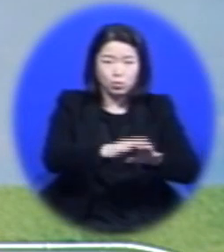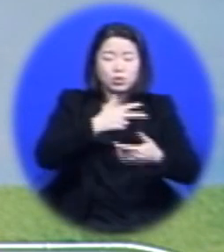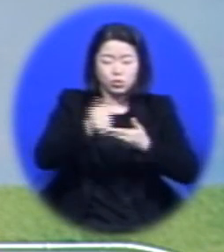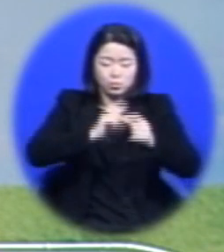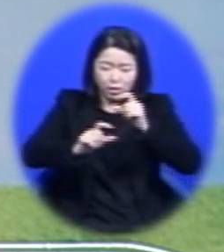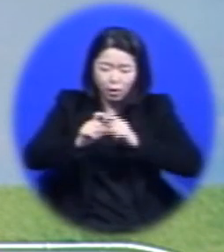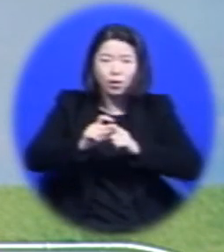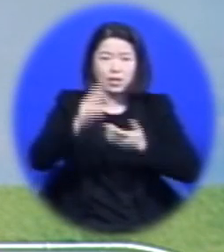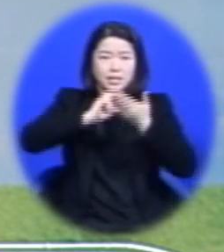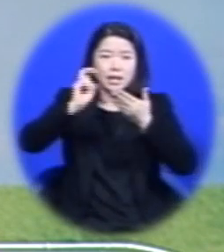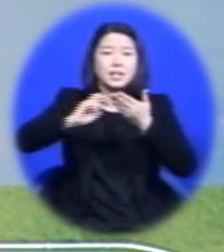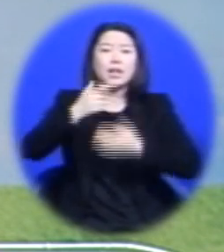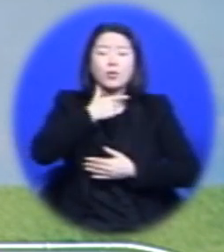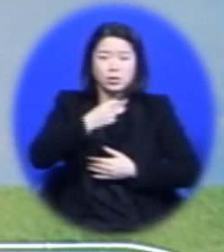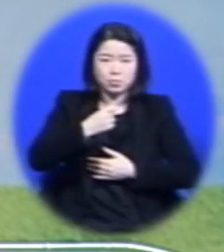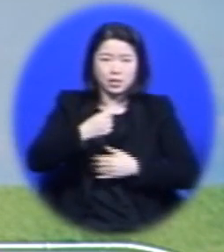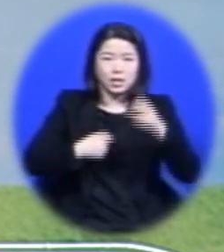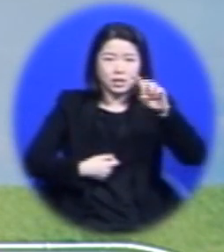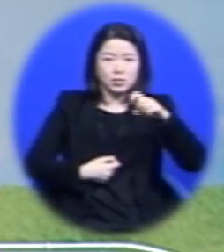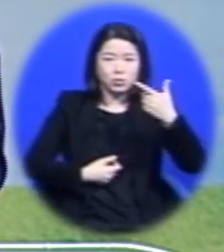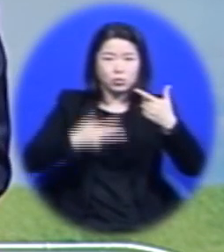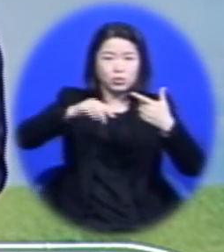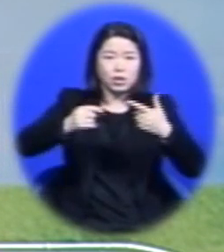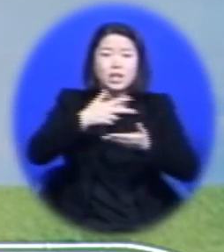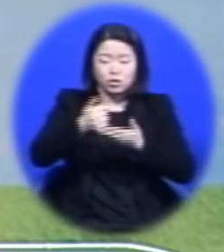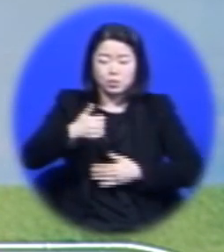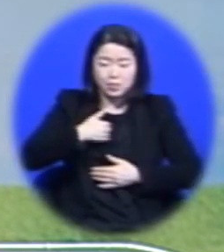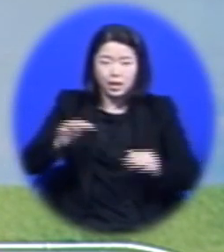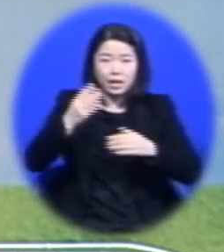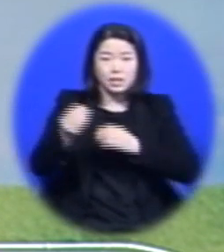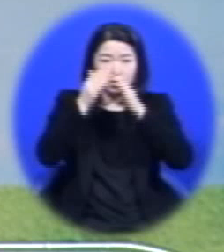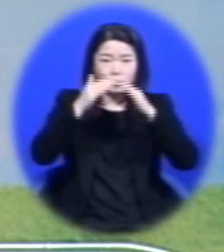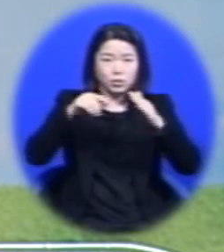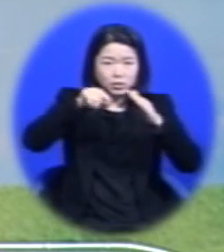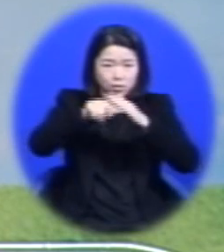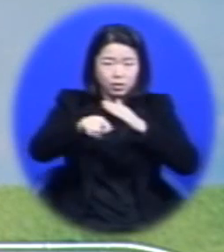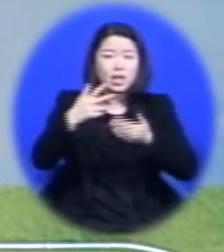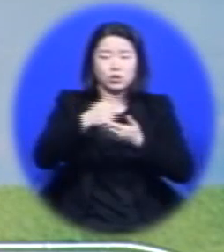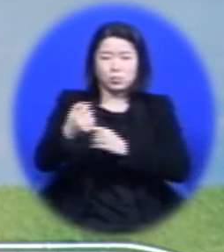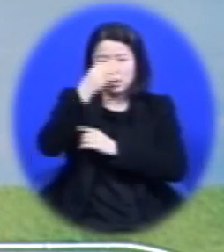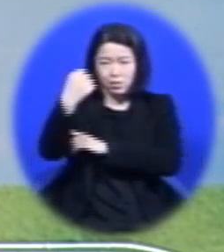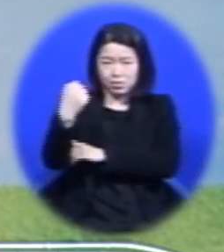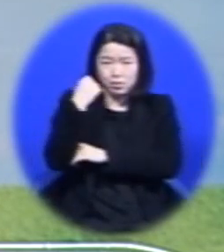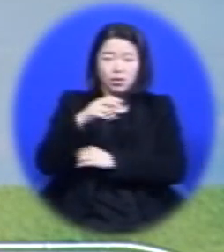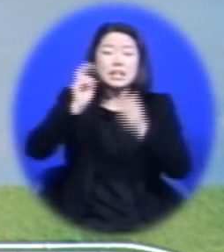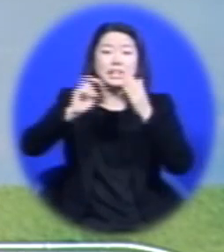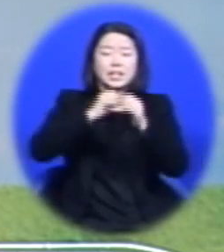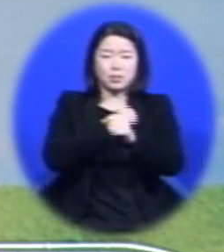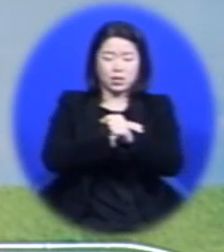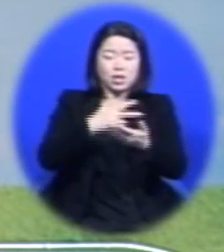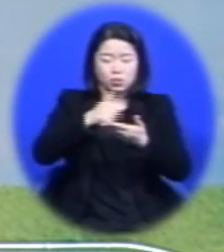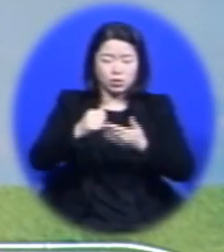잔향 하렵니다 16절에 주님 내가 성전으로 돌아가 주님의 능력을 찬양 하렵니다 주님께서 홀로